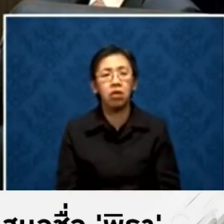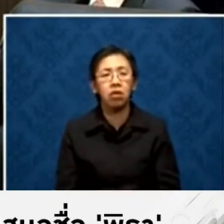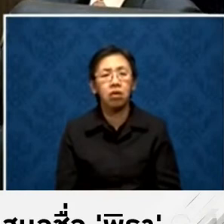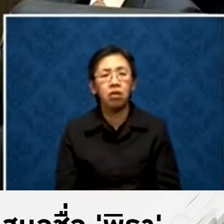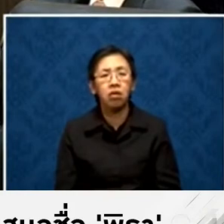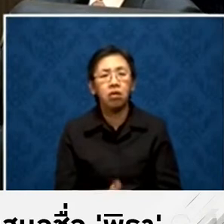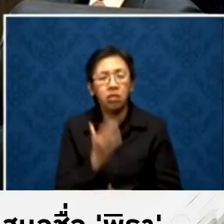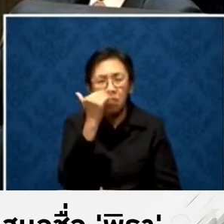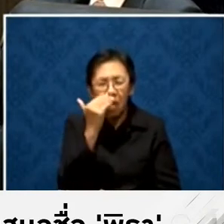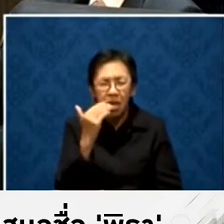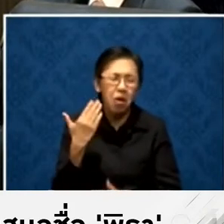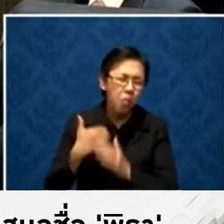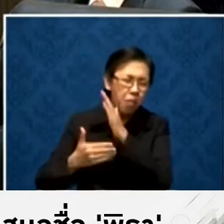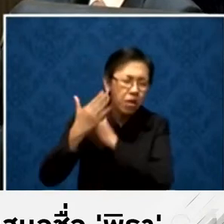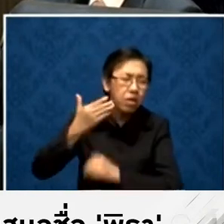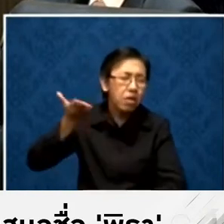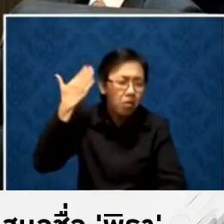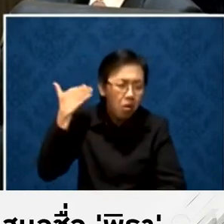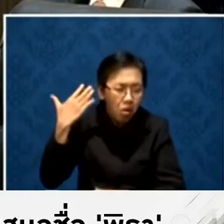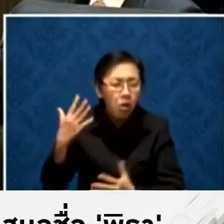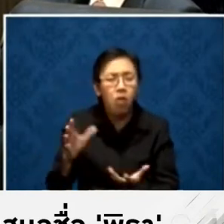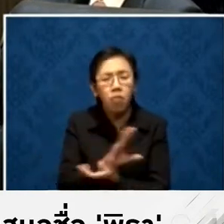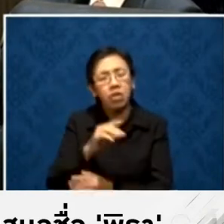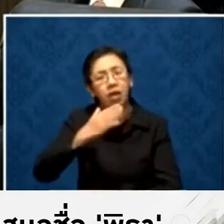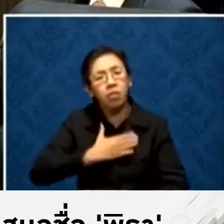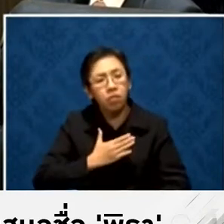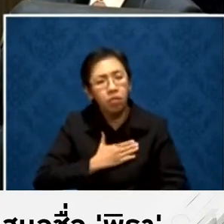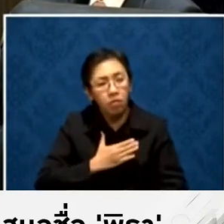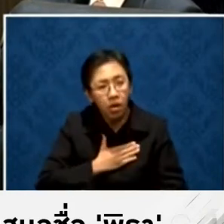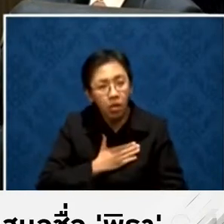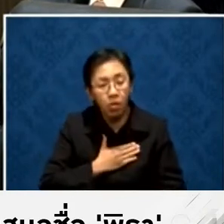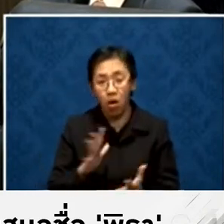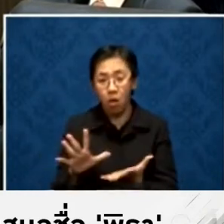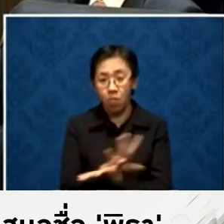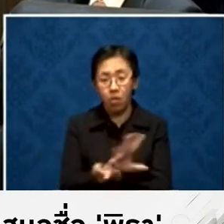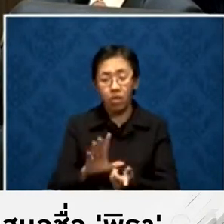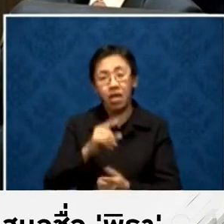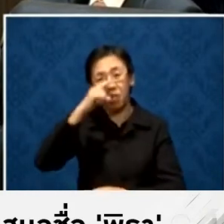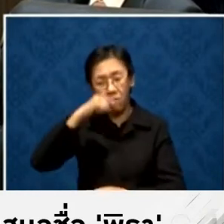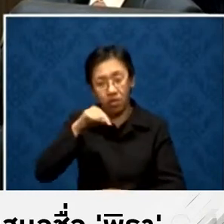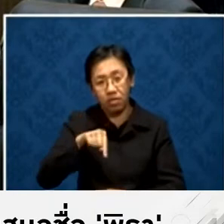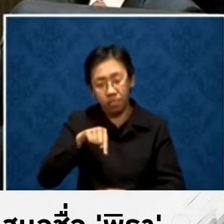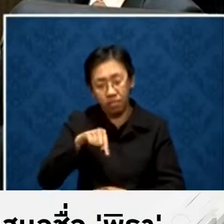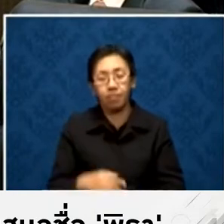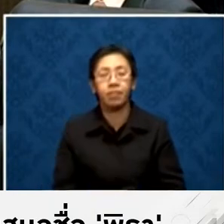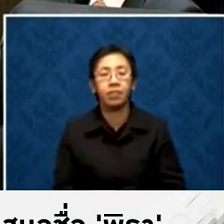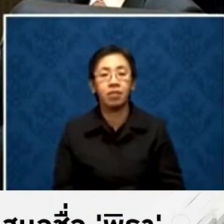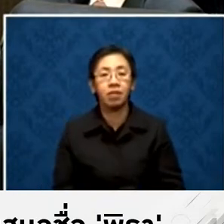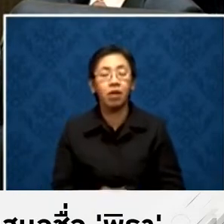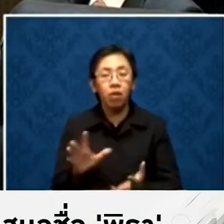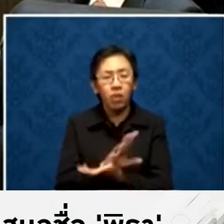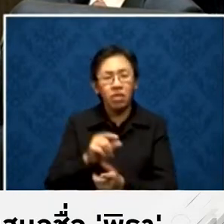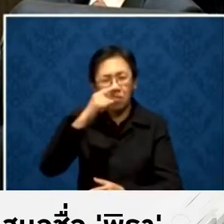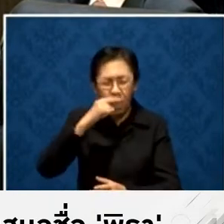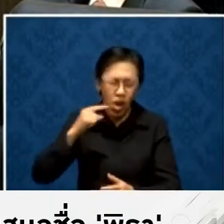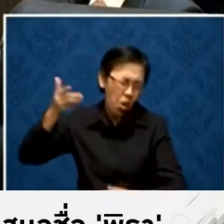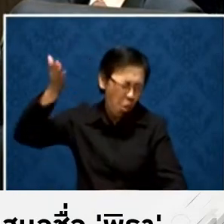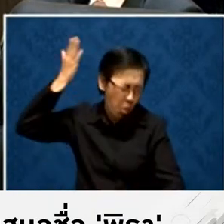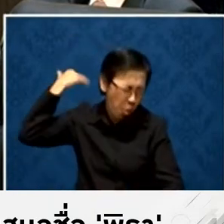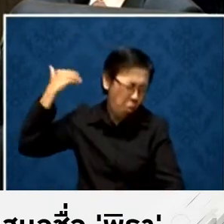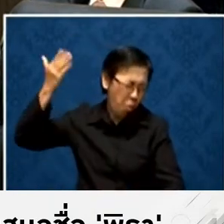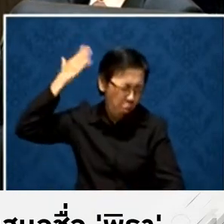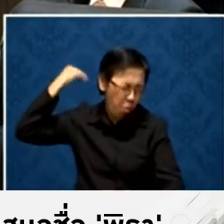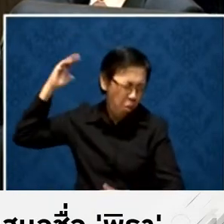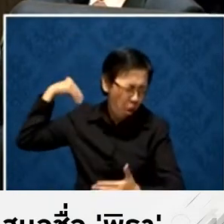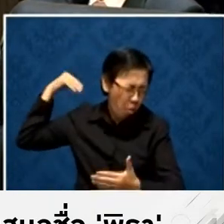คนรุ่นใหม่ก็โตขึ้นเรื่อยๆแล้วก็โตมากับเหตุผลแล้วในโลกที่มันเป็นเหตุเป็นผลแล้วเขาดิ้นไปเถอะดิ้นไปก็สู้ไม่ได้ถ้าเกิดยังท